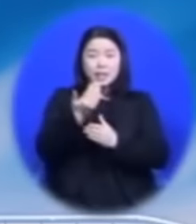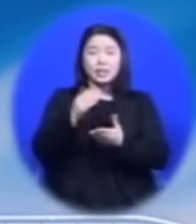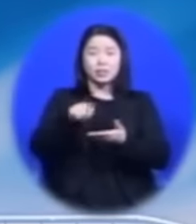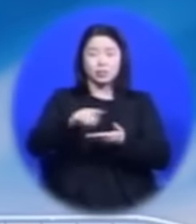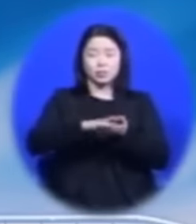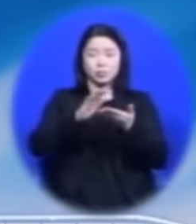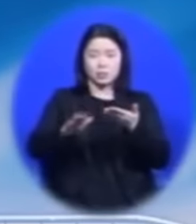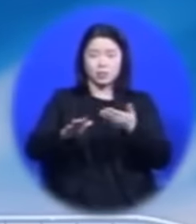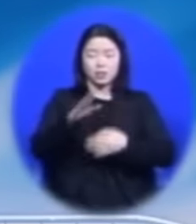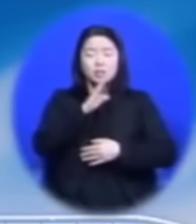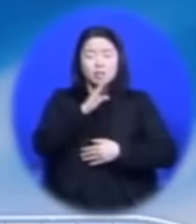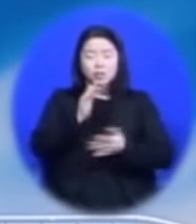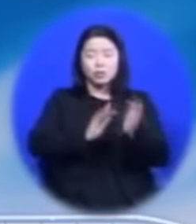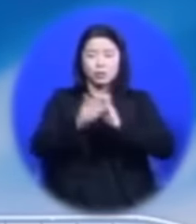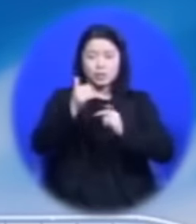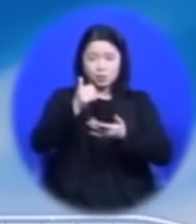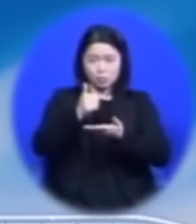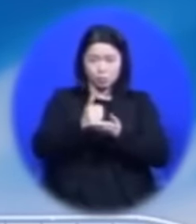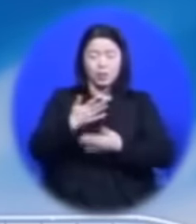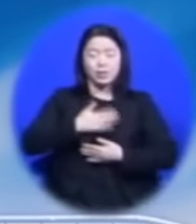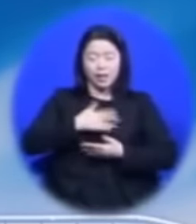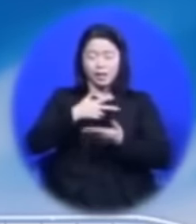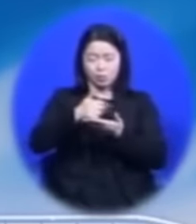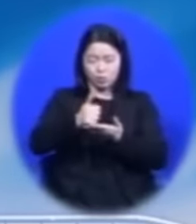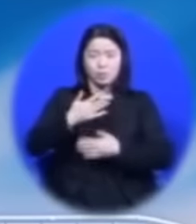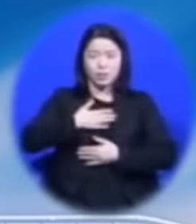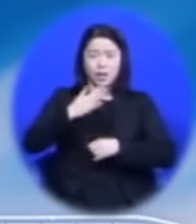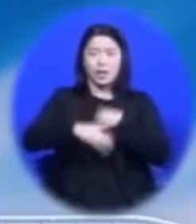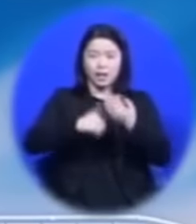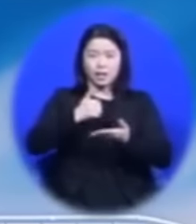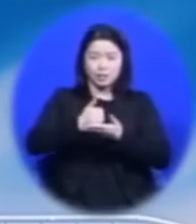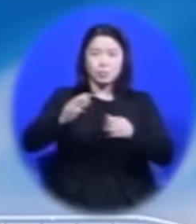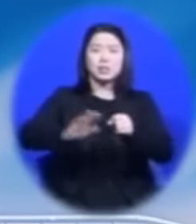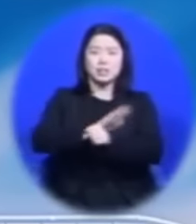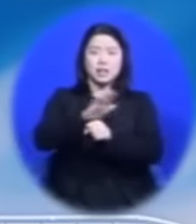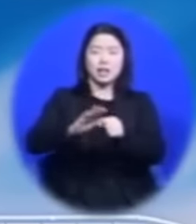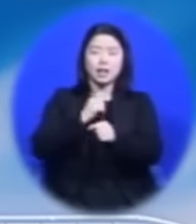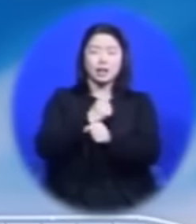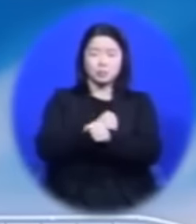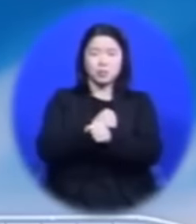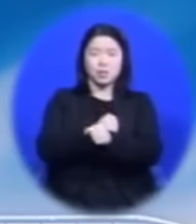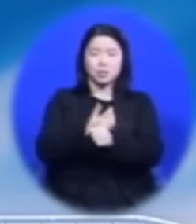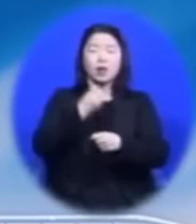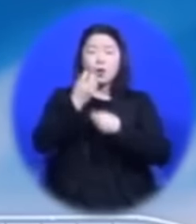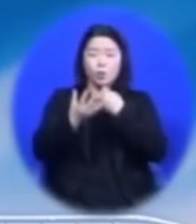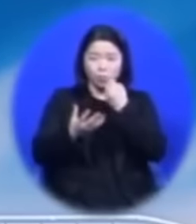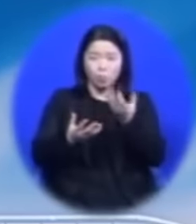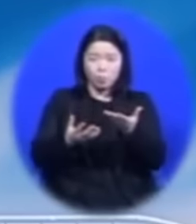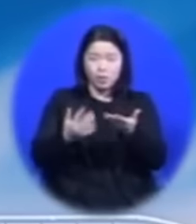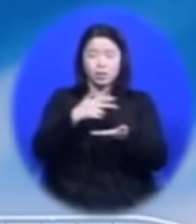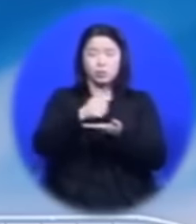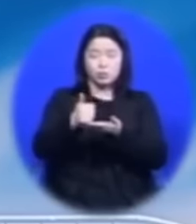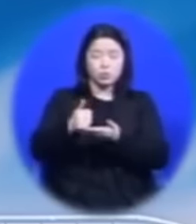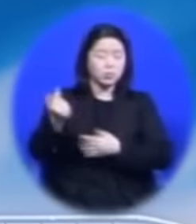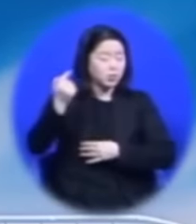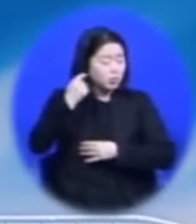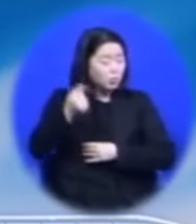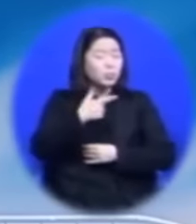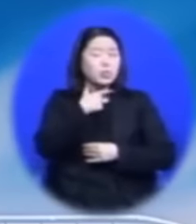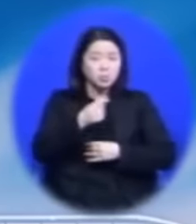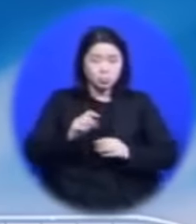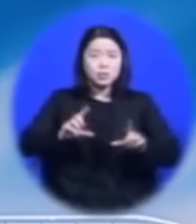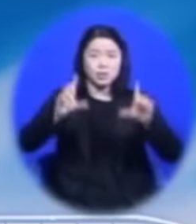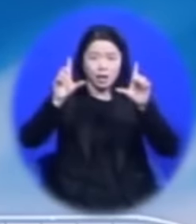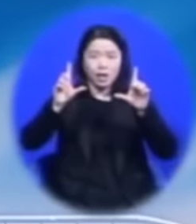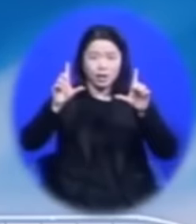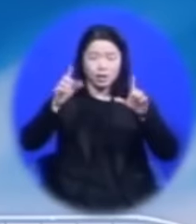우리가 진정으로 예수님을 나의 주님, 나의 하나님 사랑합니다, 이런 고백을 주님이 들으시고 싶으시는